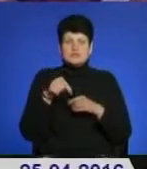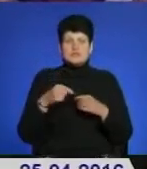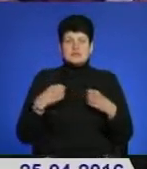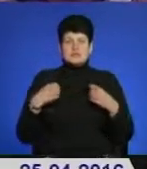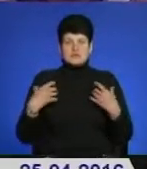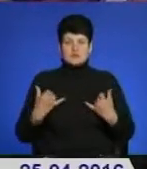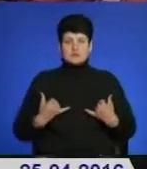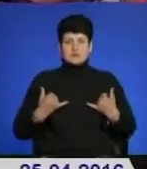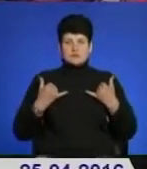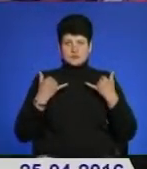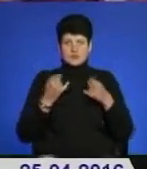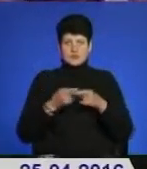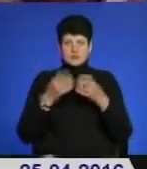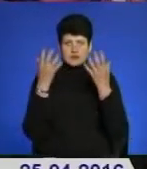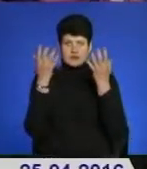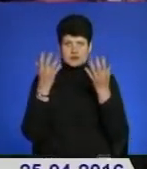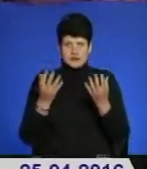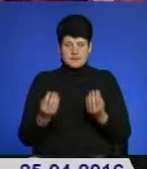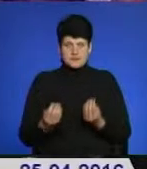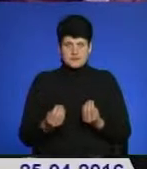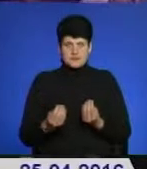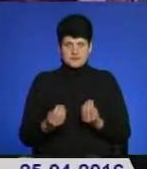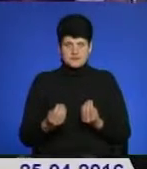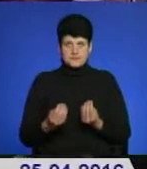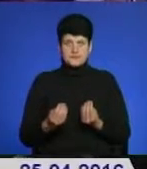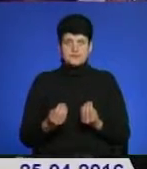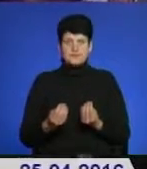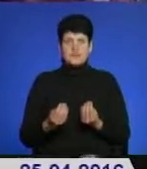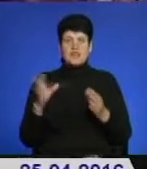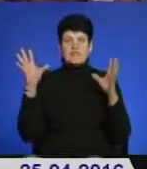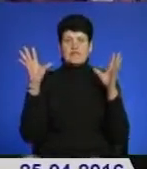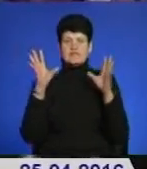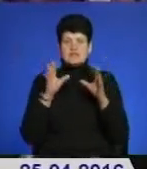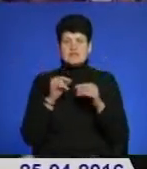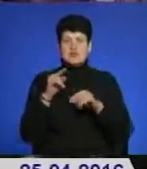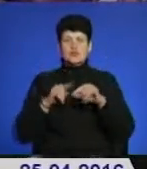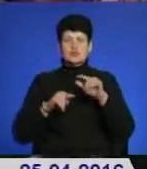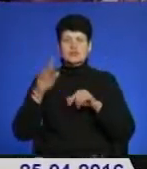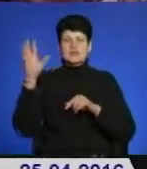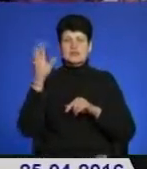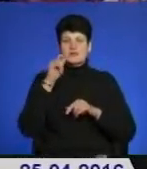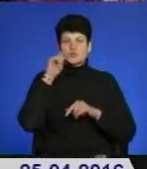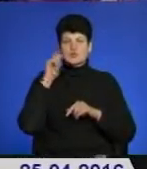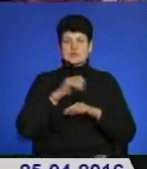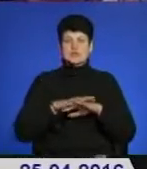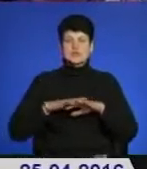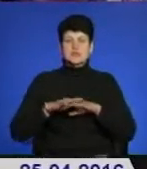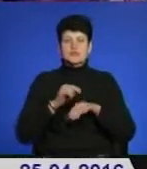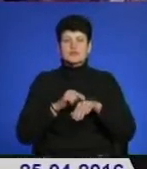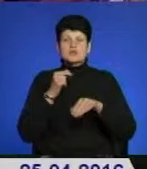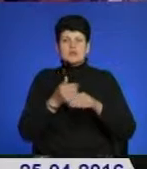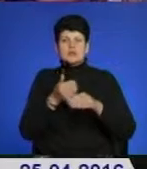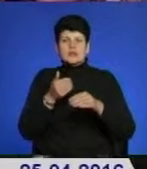віддаємо шану цьому дню. І вся родина, як весь український народ, перечуті великого